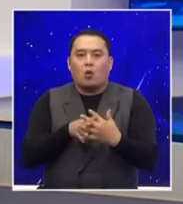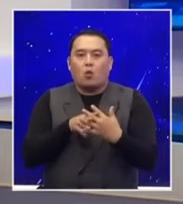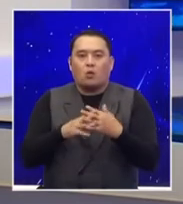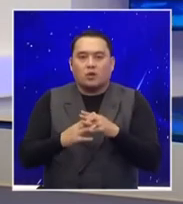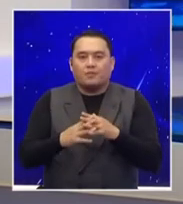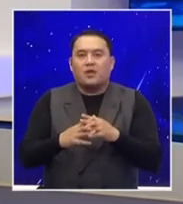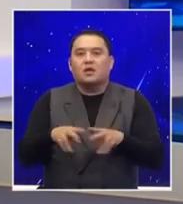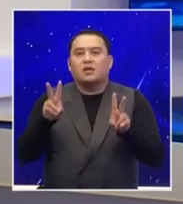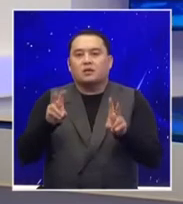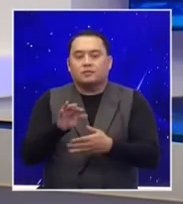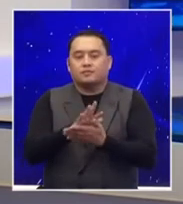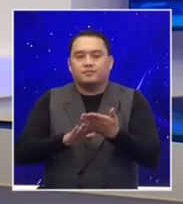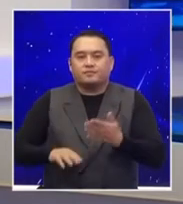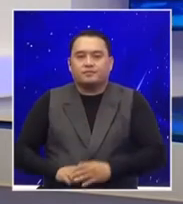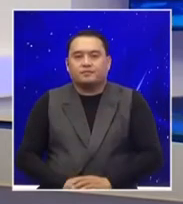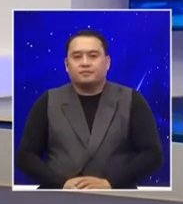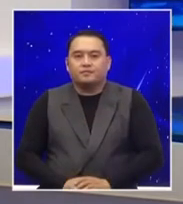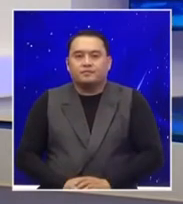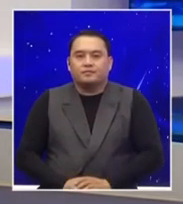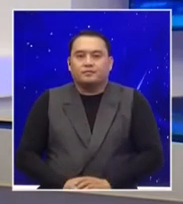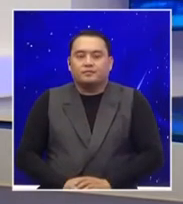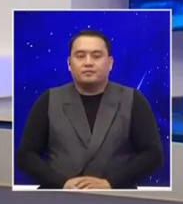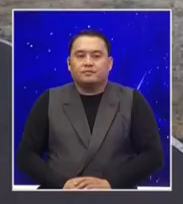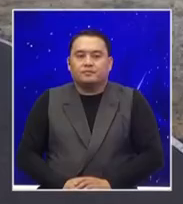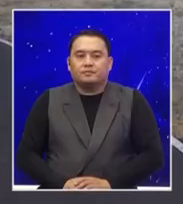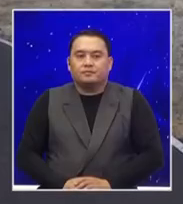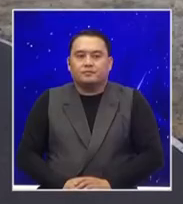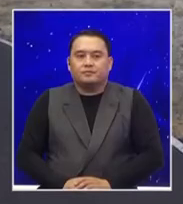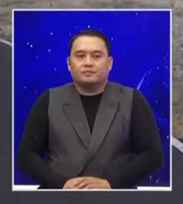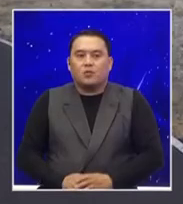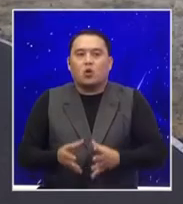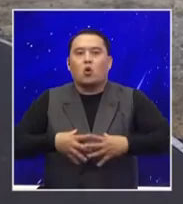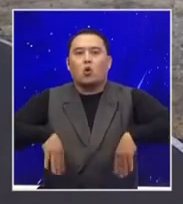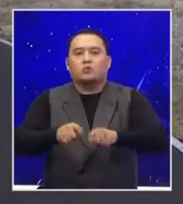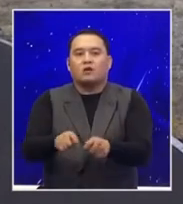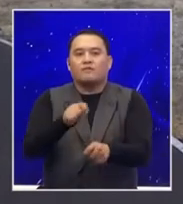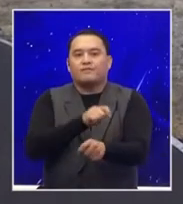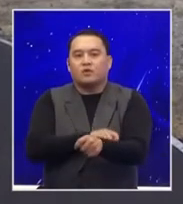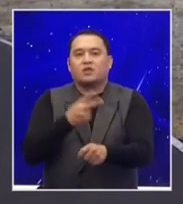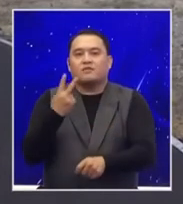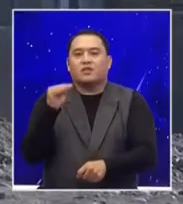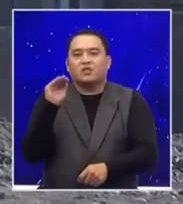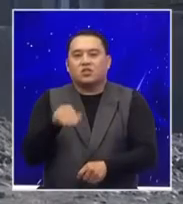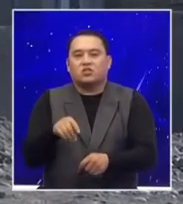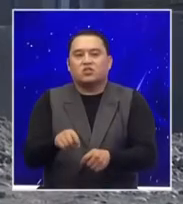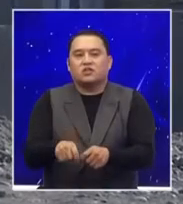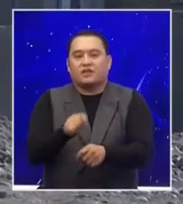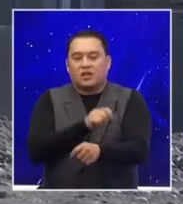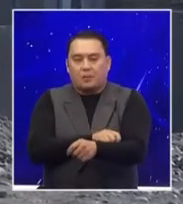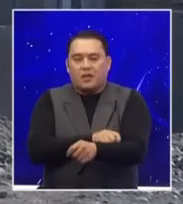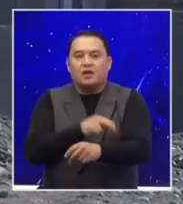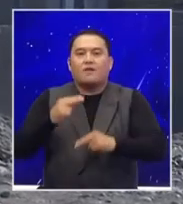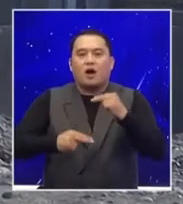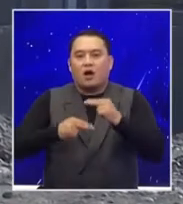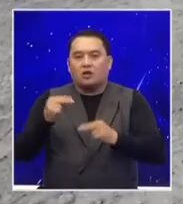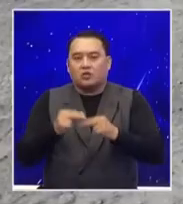«Аул Ельбесыгы». Тему продолжит наш корреспондент. Общая площадь ФОКа почти 2500 квадратных метров. На